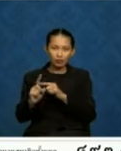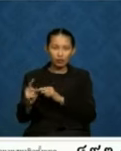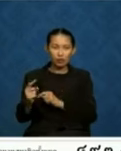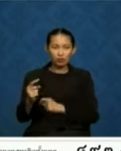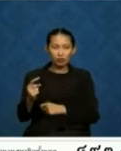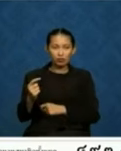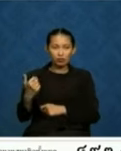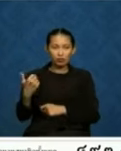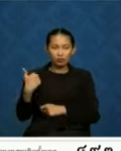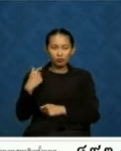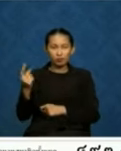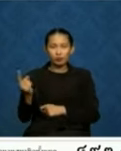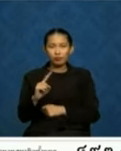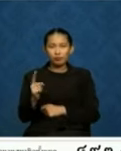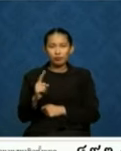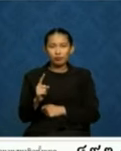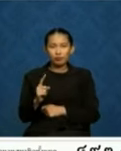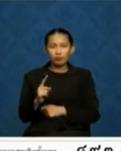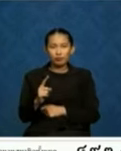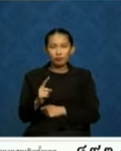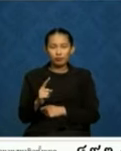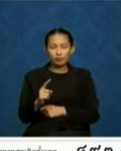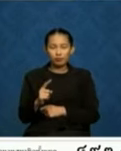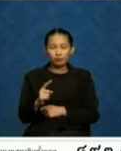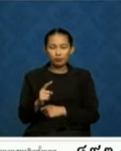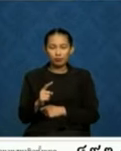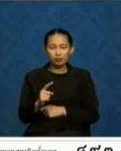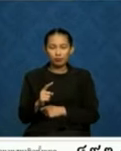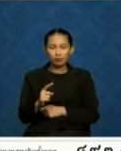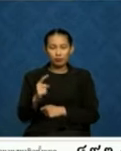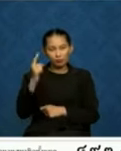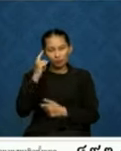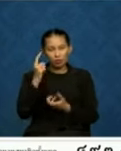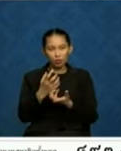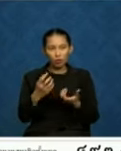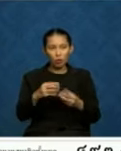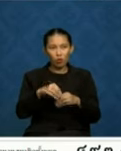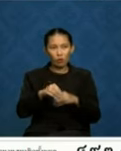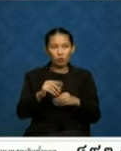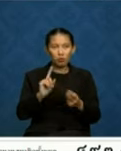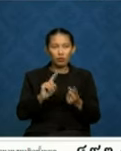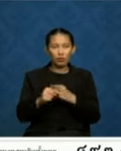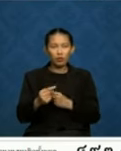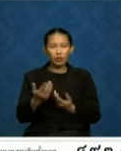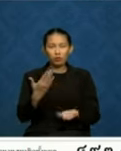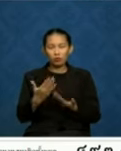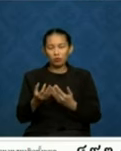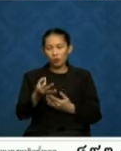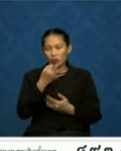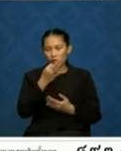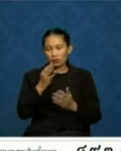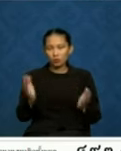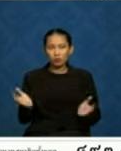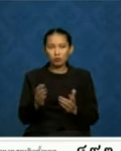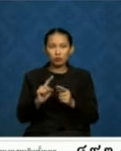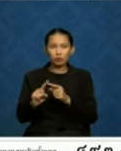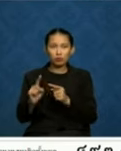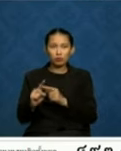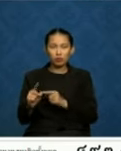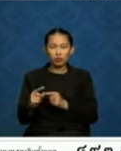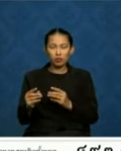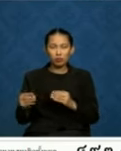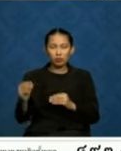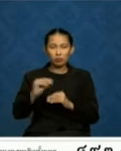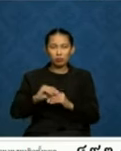นะฮะรวมถึงการหาพืชทดแทนให้แก่เกษตรกรหรือว่าการส่งเสริมอาชีพให้แก่เกษตรกรเพิ่มเ